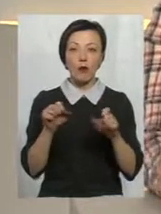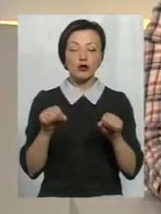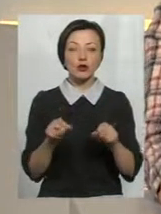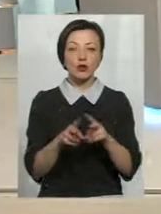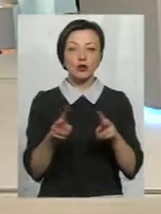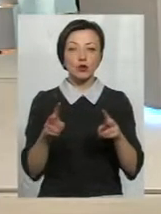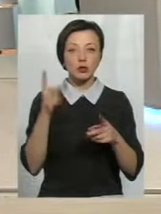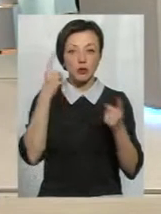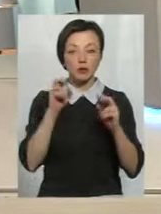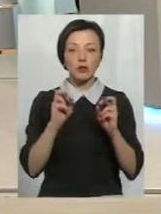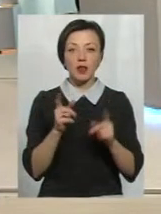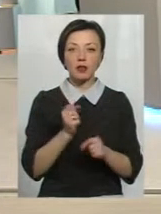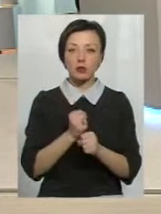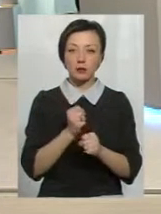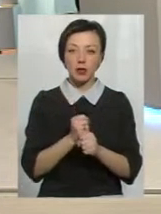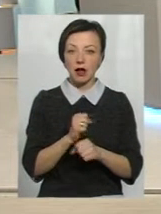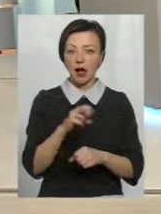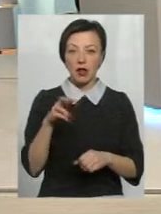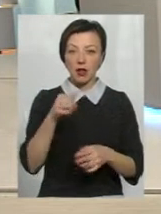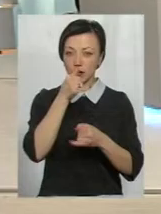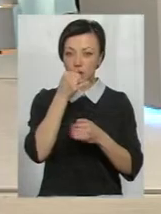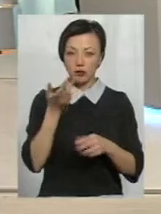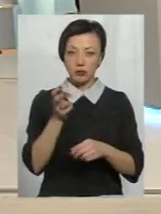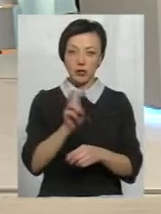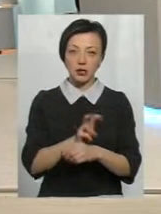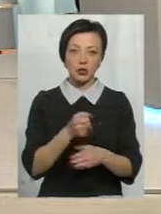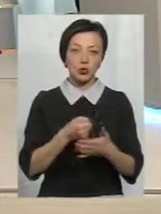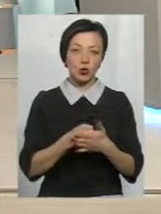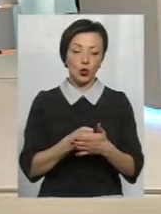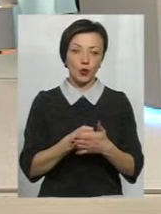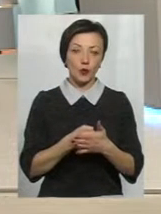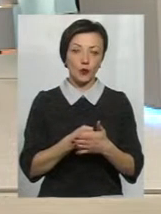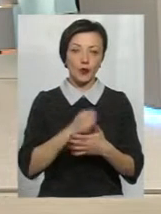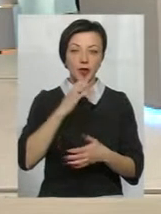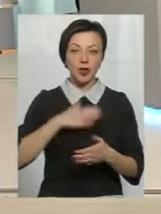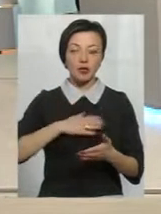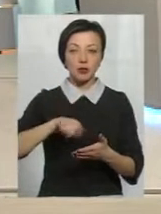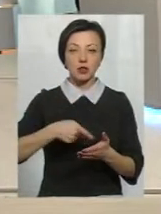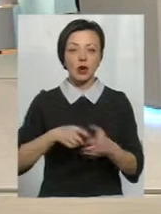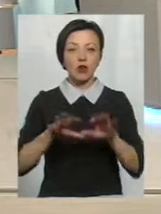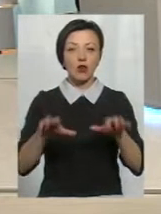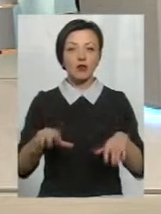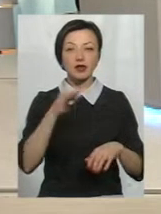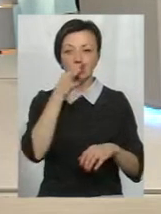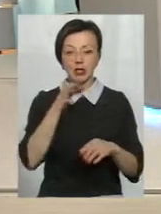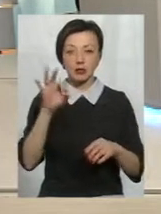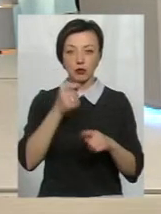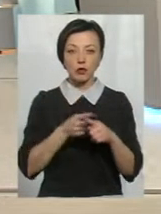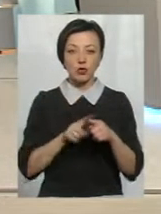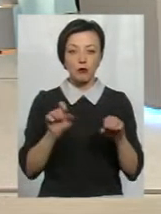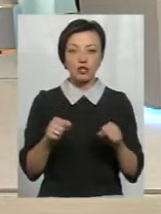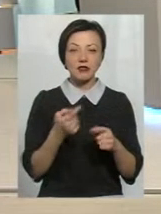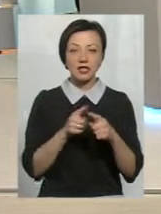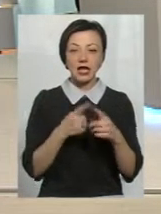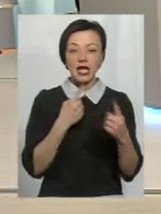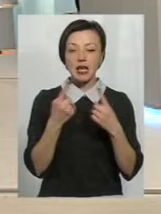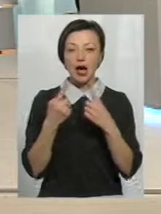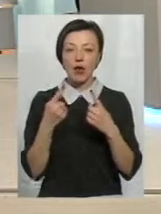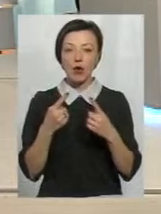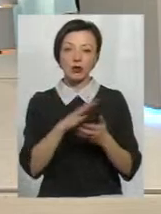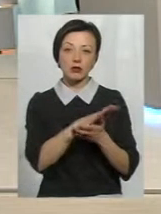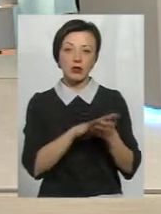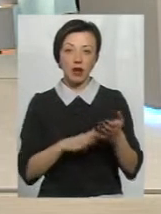вже придумав, як його зробити, да, але він не може прийти там до нашого міського голови і сказати про це. Можливо, цей діалог треба, ну,